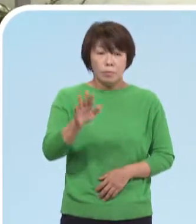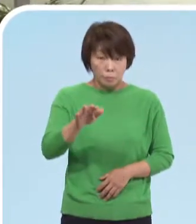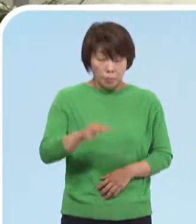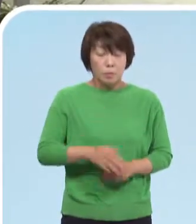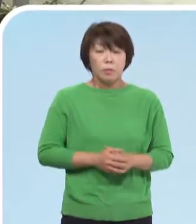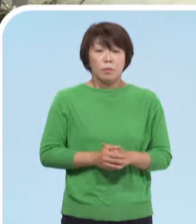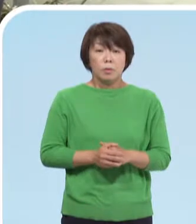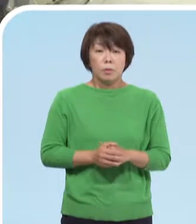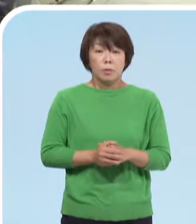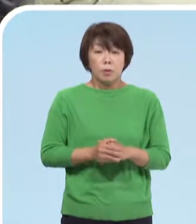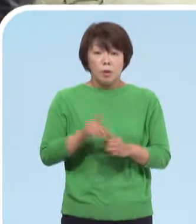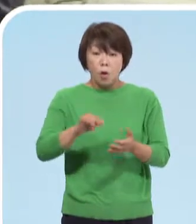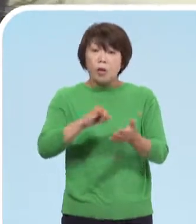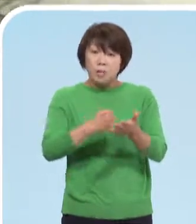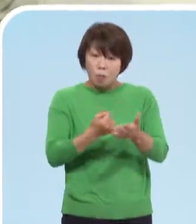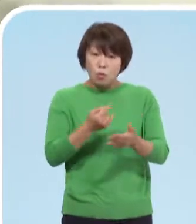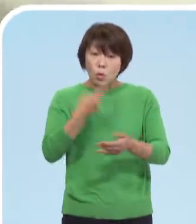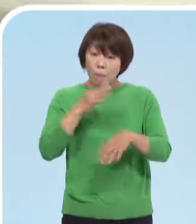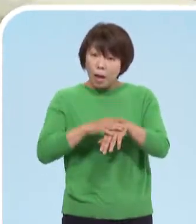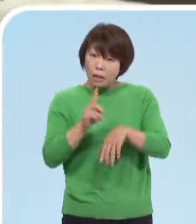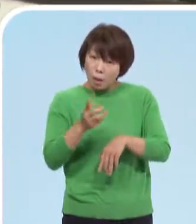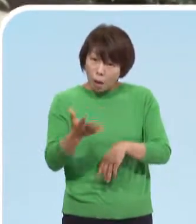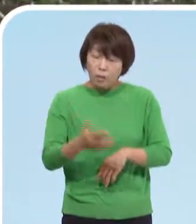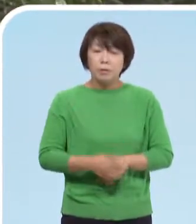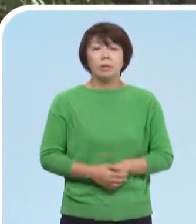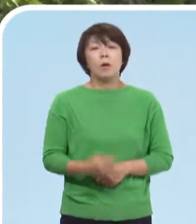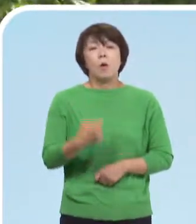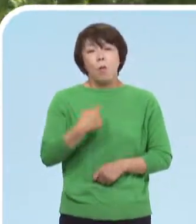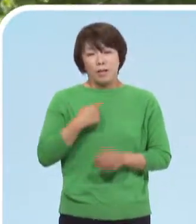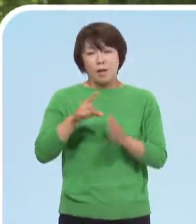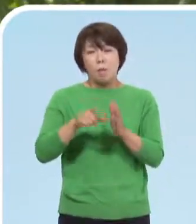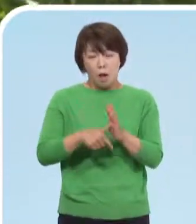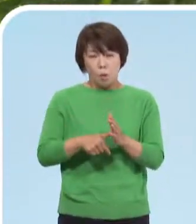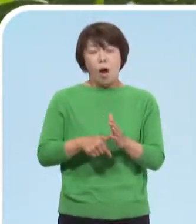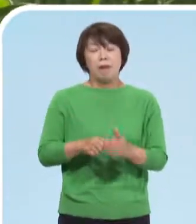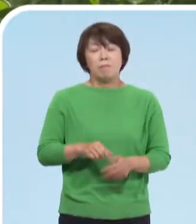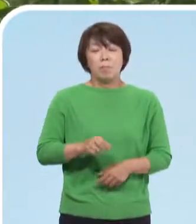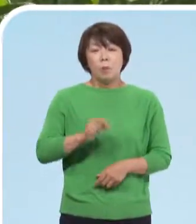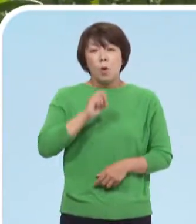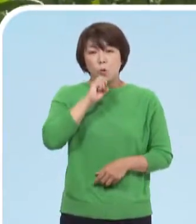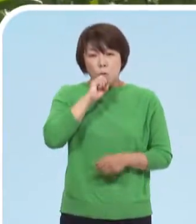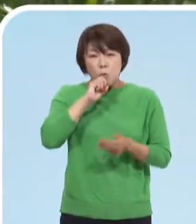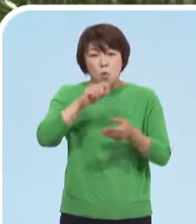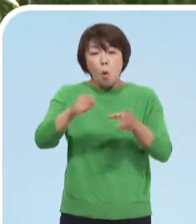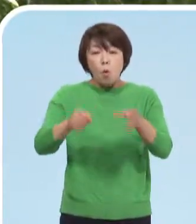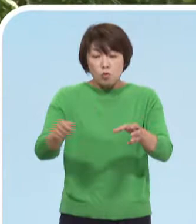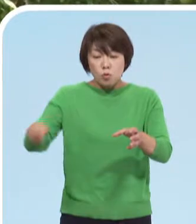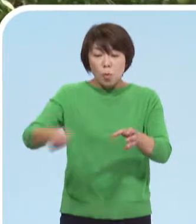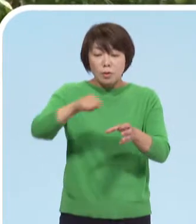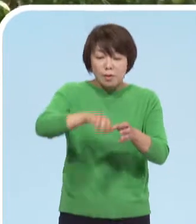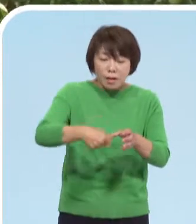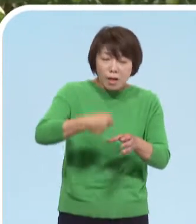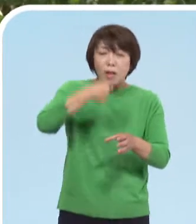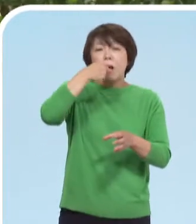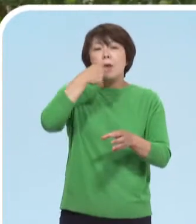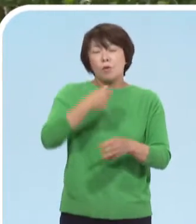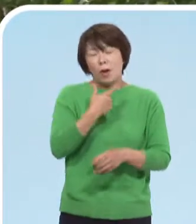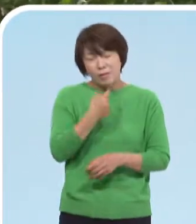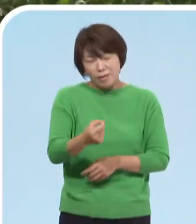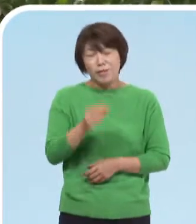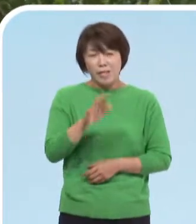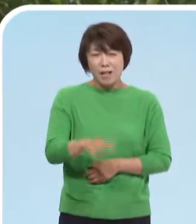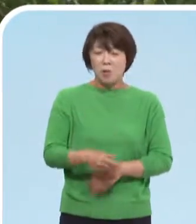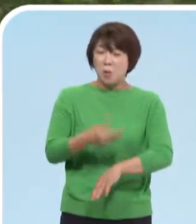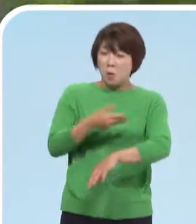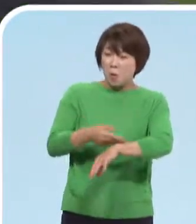先生はこのジャム、はい、どのようにして食べてらっしゃるんですか。 私は実はプレーンヨーグルトにこう混ぜて食べるのが大好き